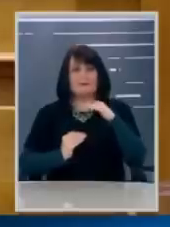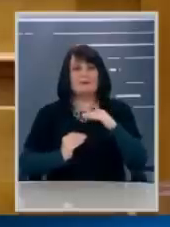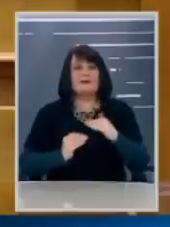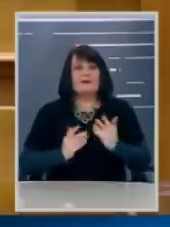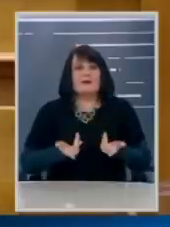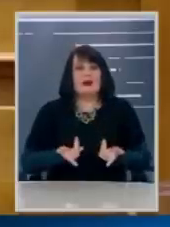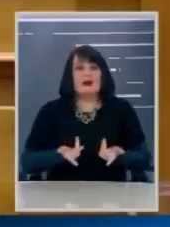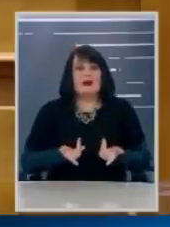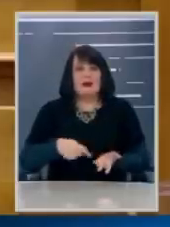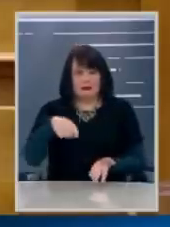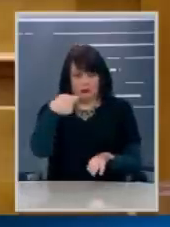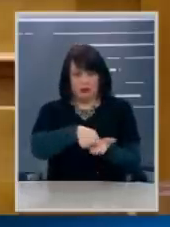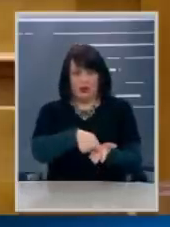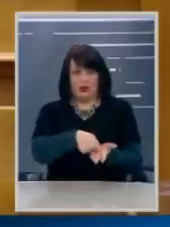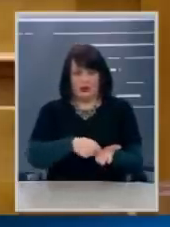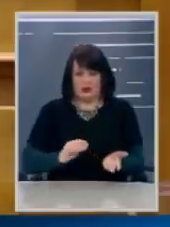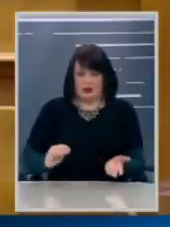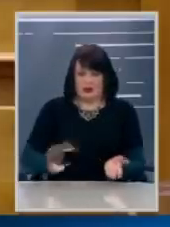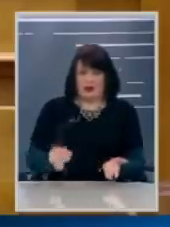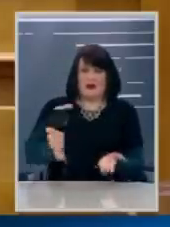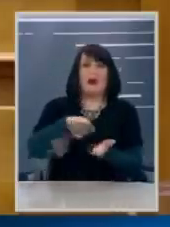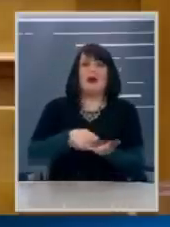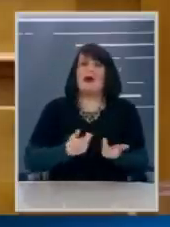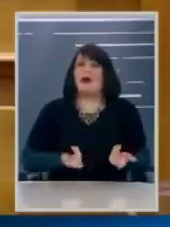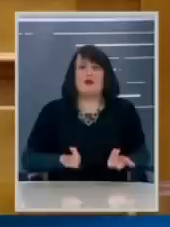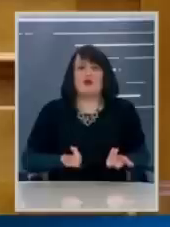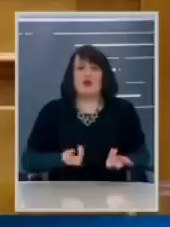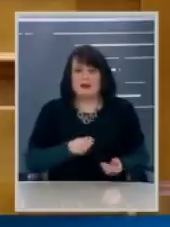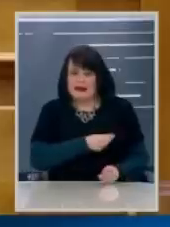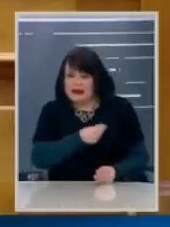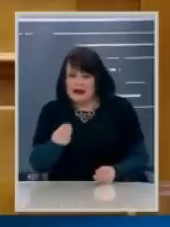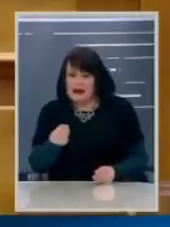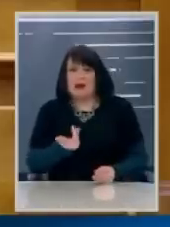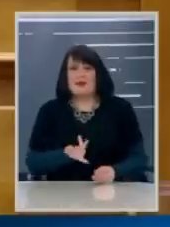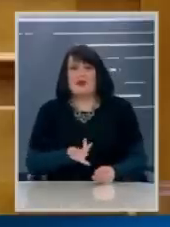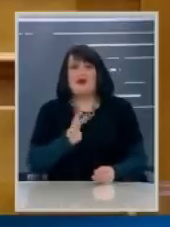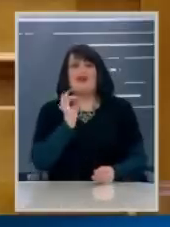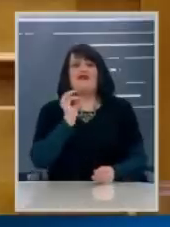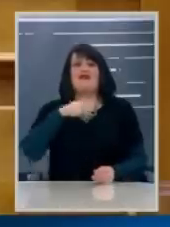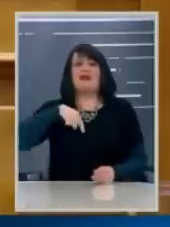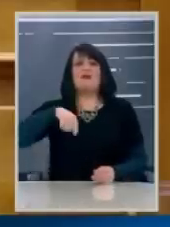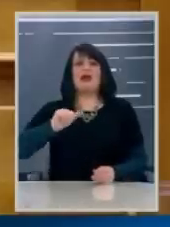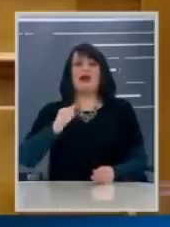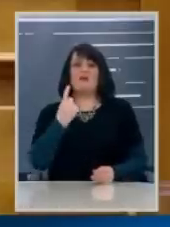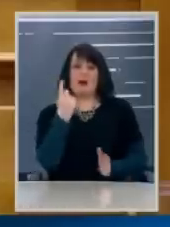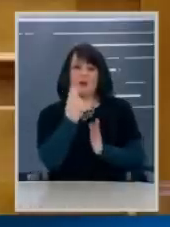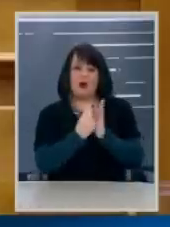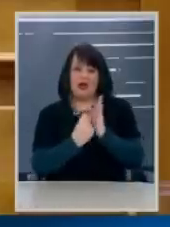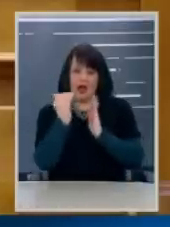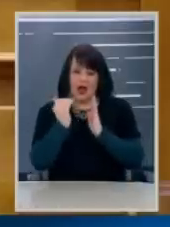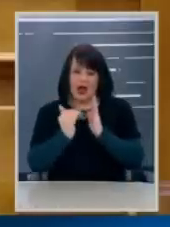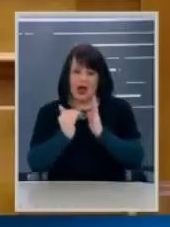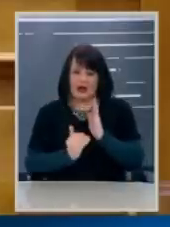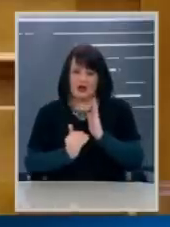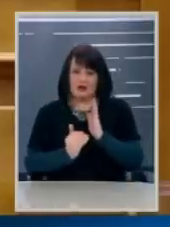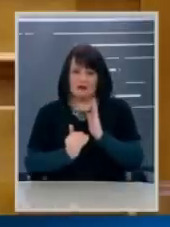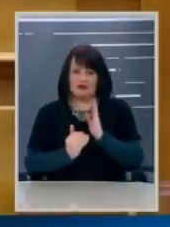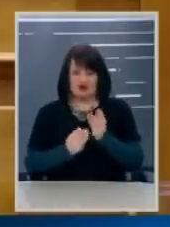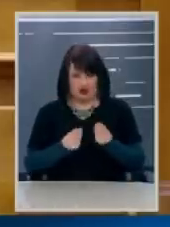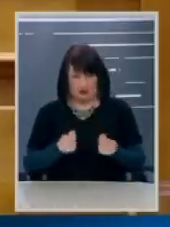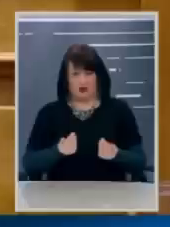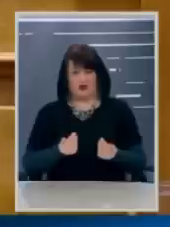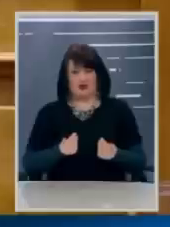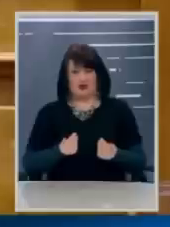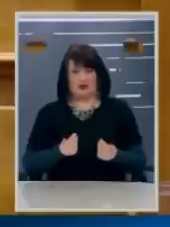αυτός θα πληρώσει φόρο. Από πού θα τα πάρει? Και αν μειωθεί το ΦΠΑ κατά μία μονάδα, δι' αυτού του τρόπου